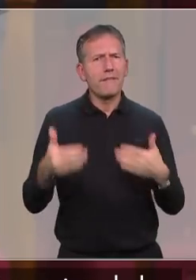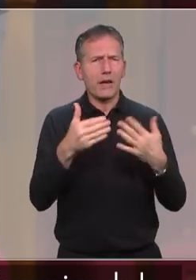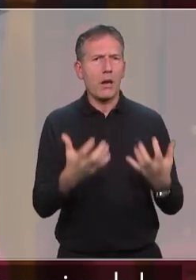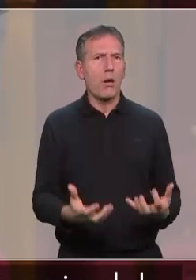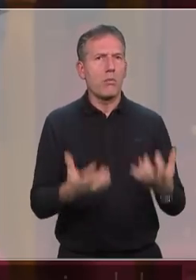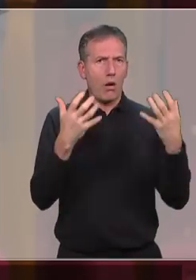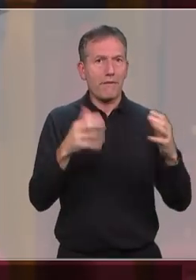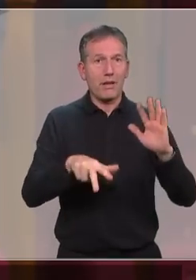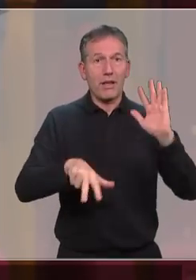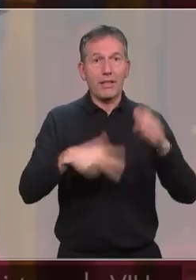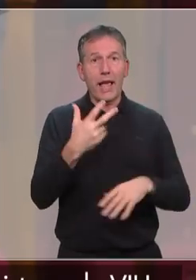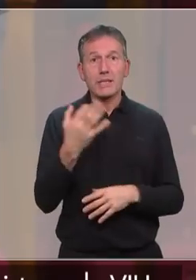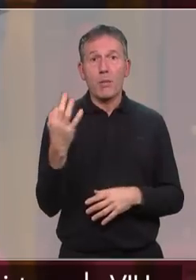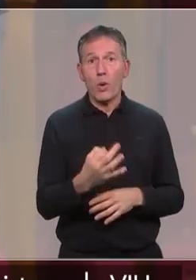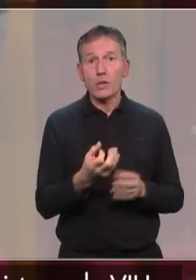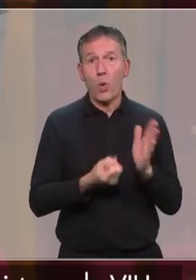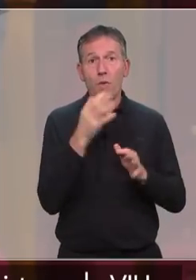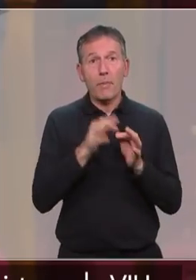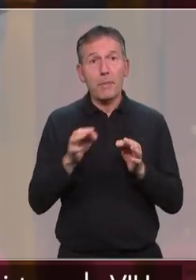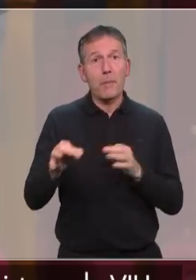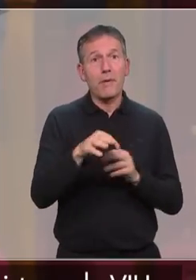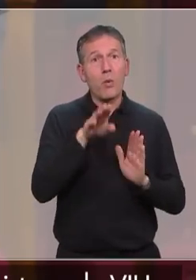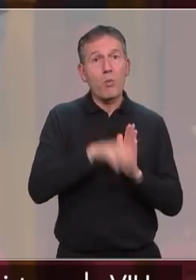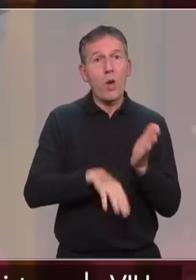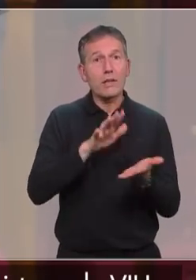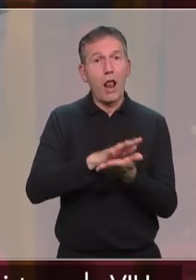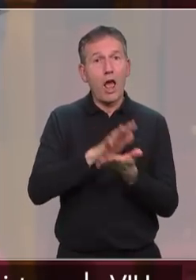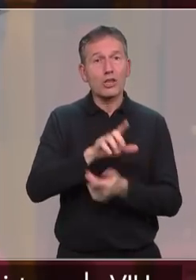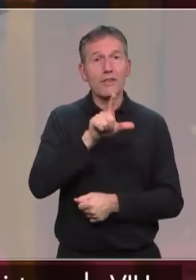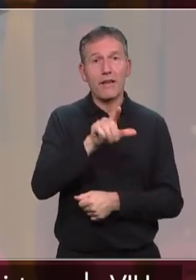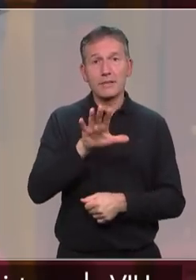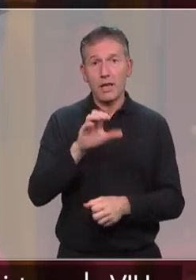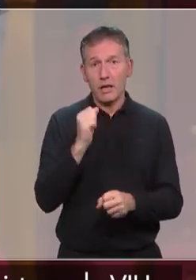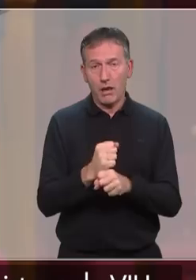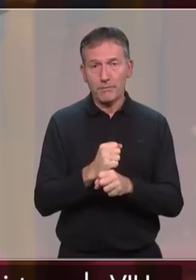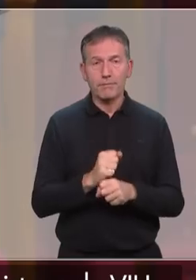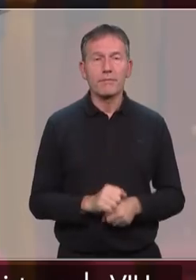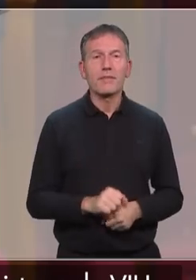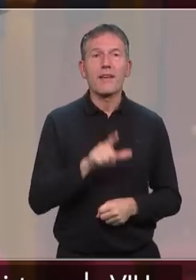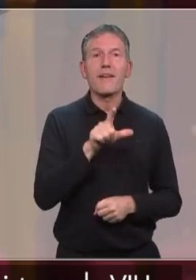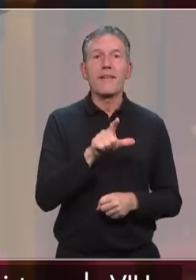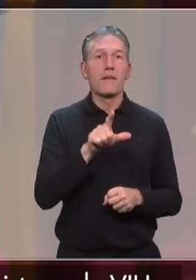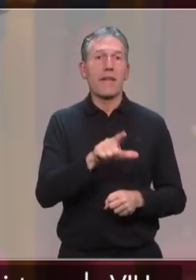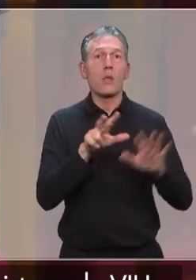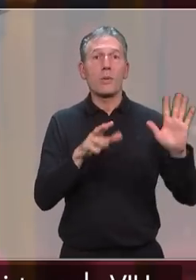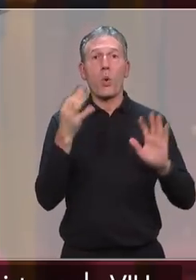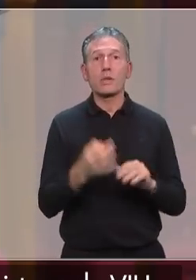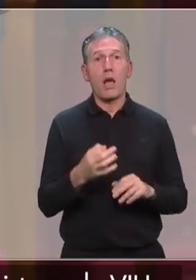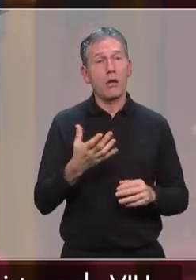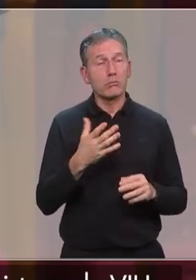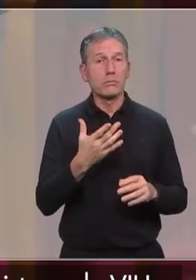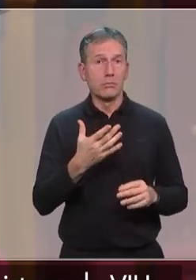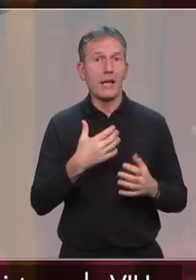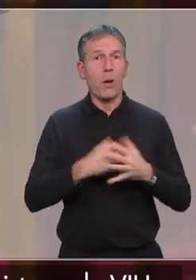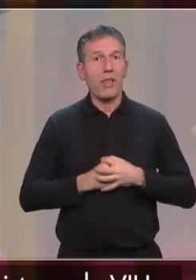alarmants. 13% de nouveaux cas sont des jeunes de moins de 25 ans. Près de 28% des séropositifs sont